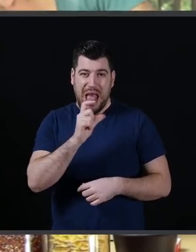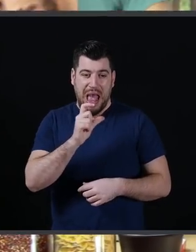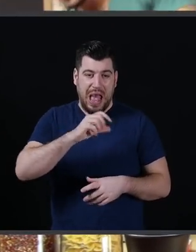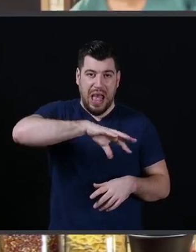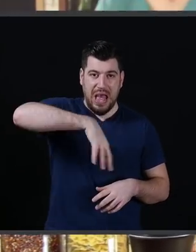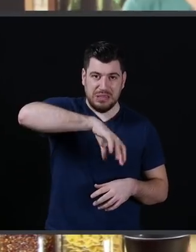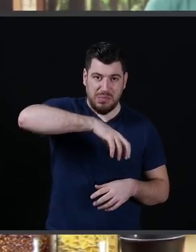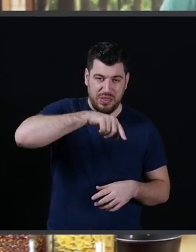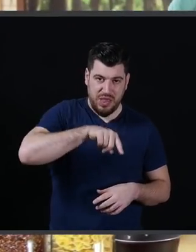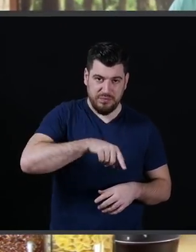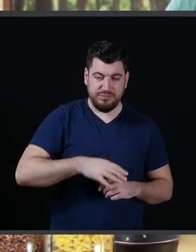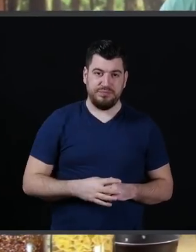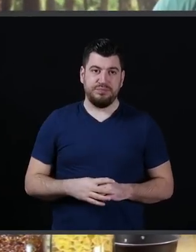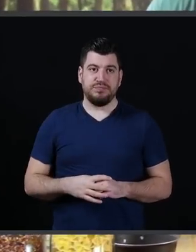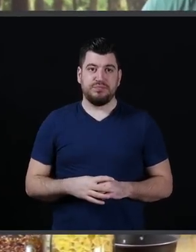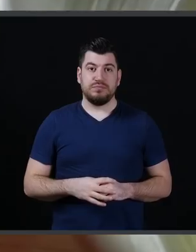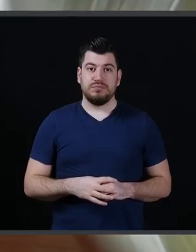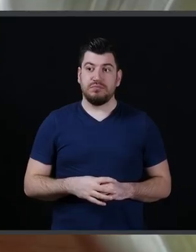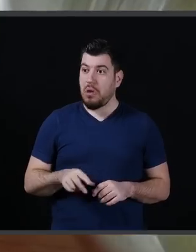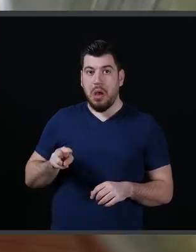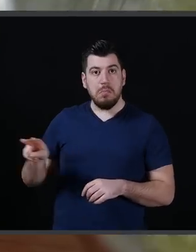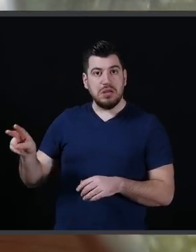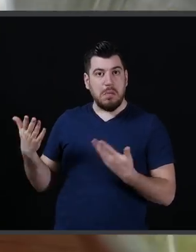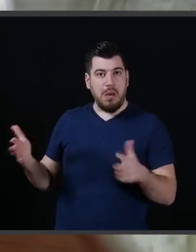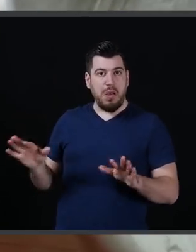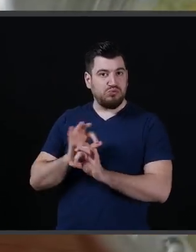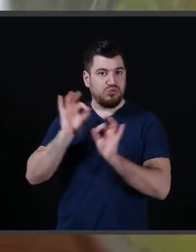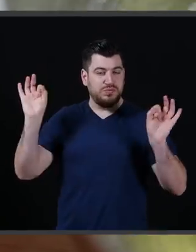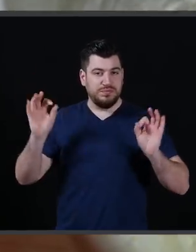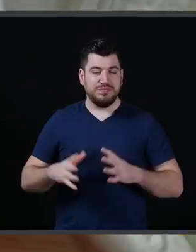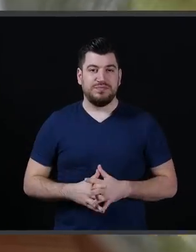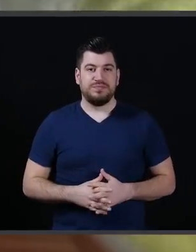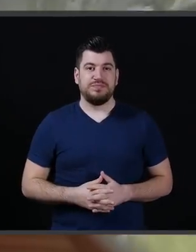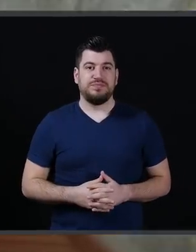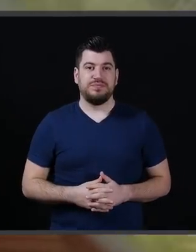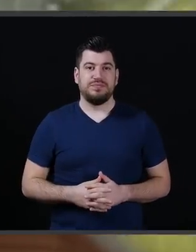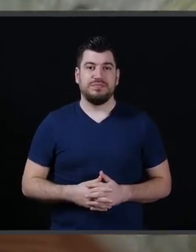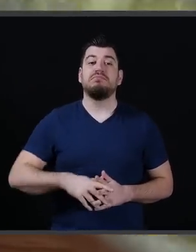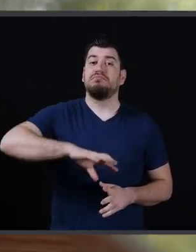Ωπα, είναι και στην πρίζα Φαμός Λοιπόν, τα χτυπάω πολύ δυνατά